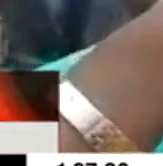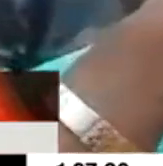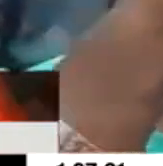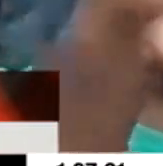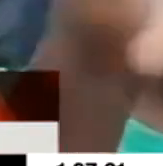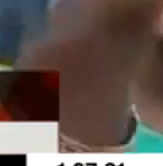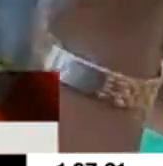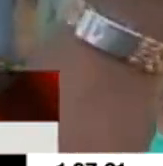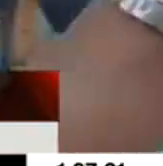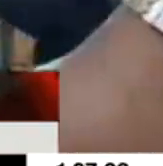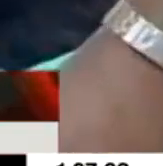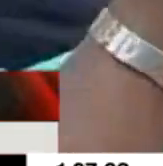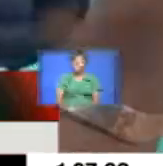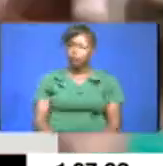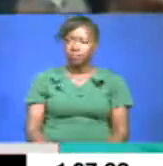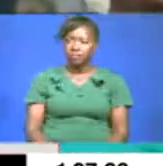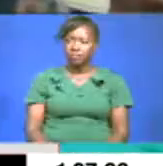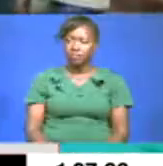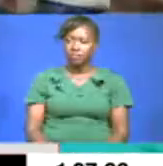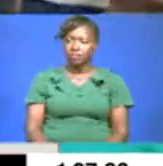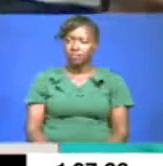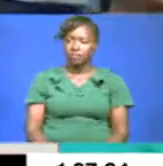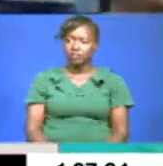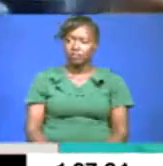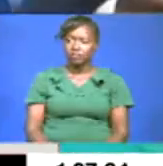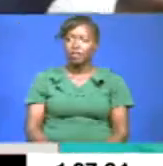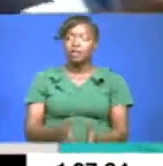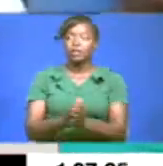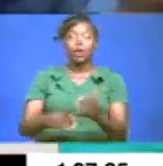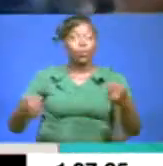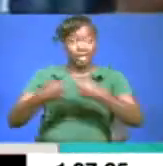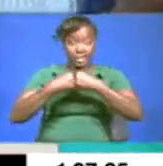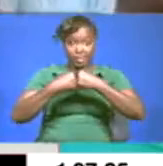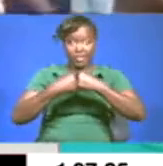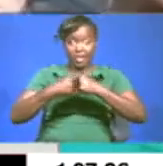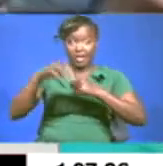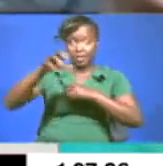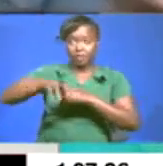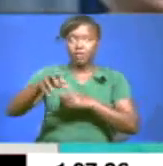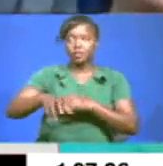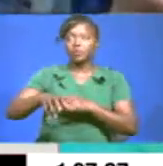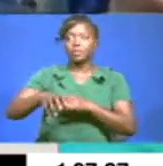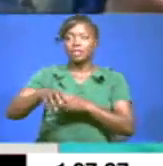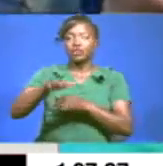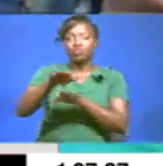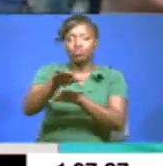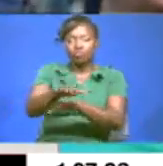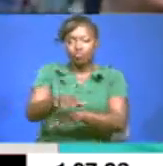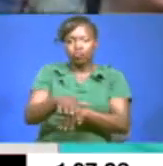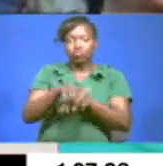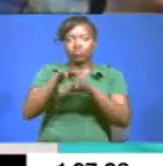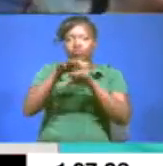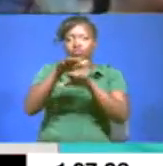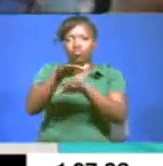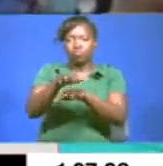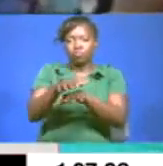hapa, kuna matatu ilikuwa imepakiwa hapa. So tukagonga hiyo matatu. At least katupunguze ule mwendo. Tepa kakangana